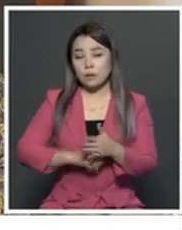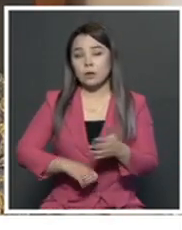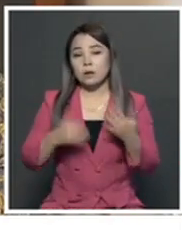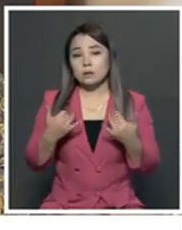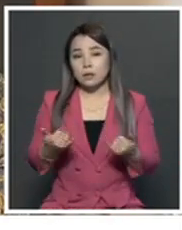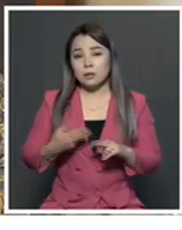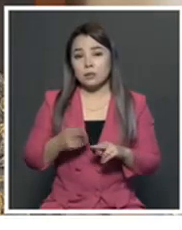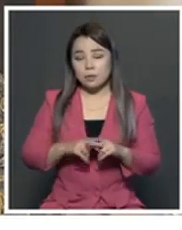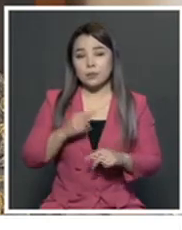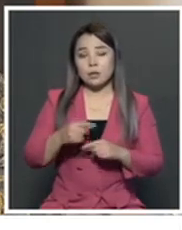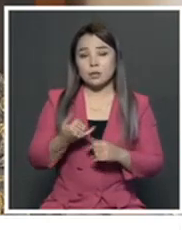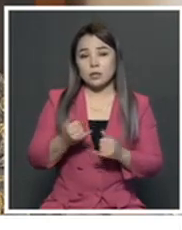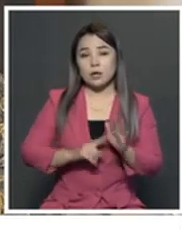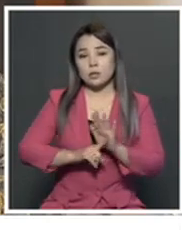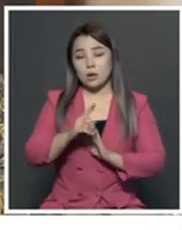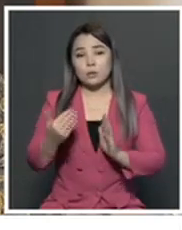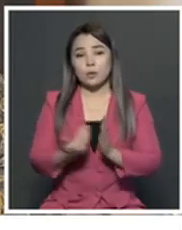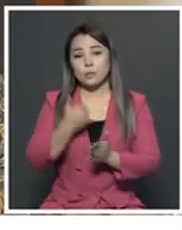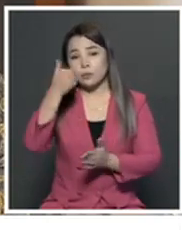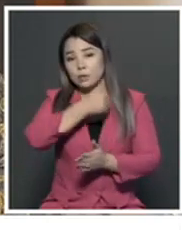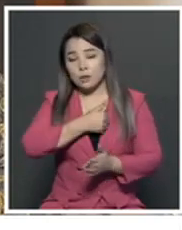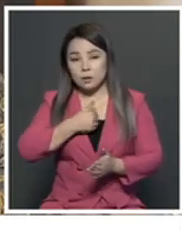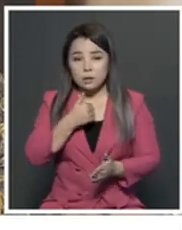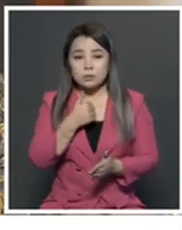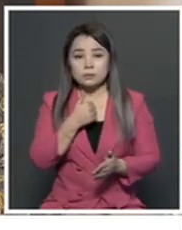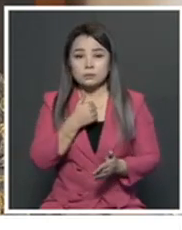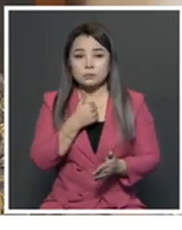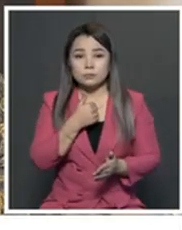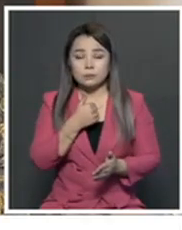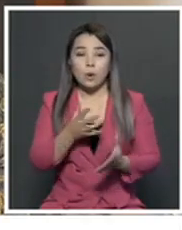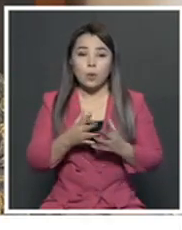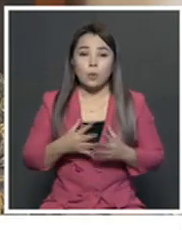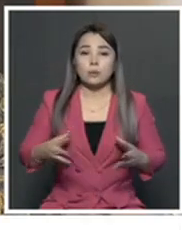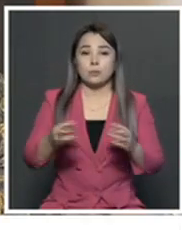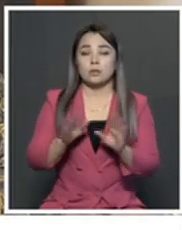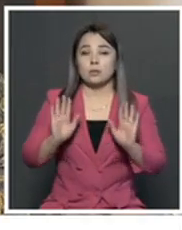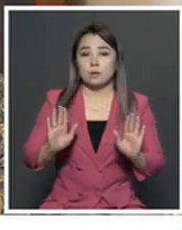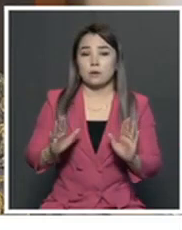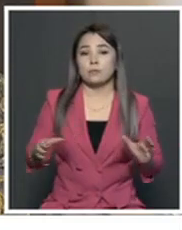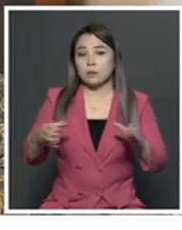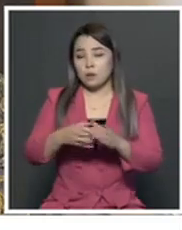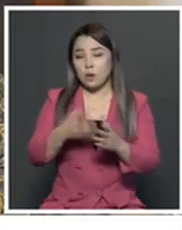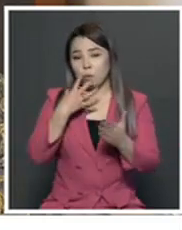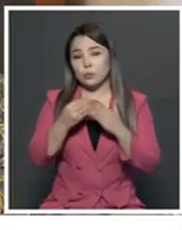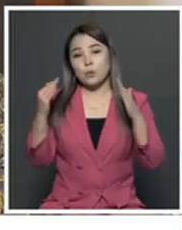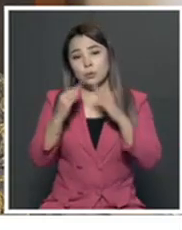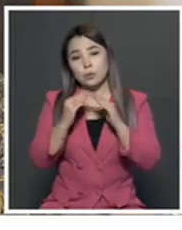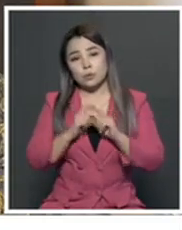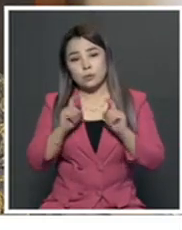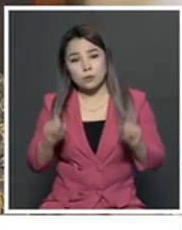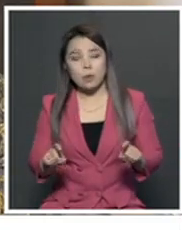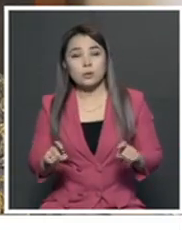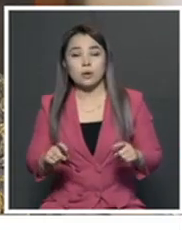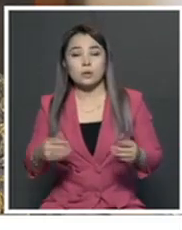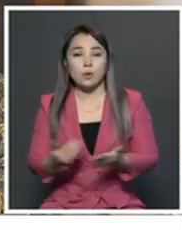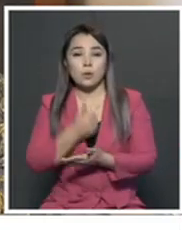осы келе жатқан жаңа жылды отбасы менен өз үйінде әркім қарсы